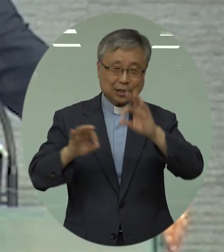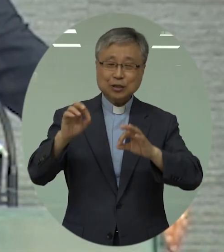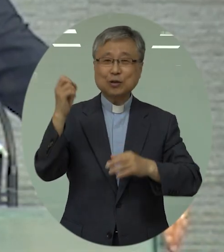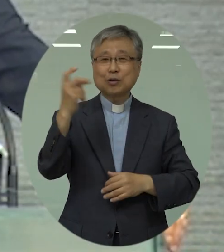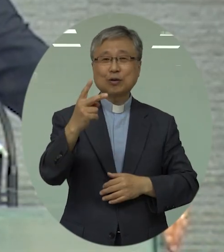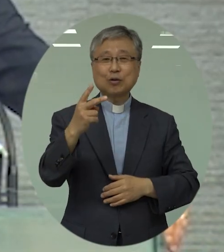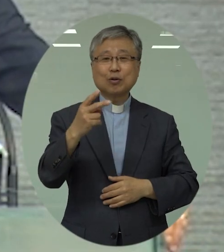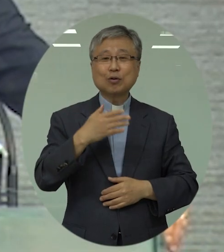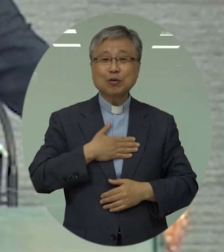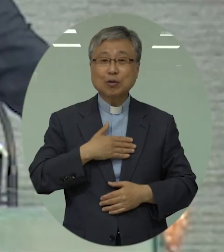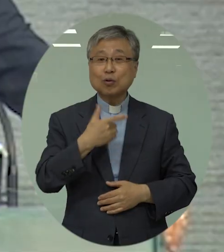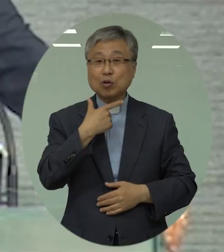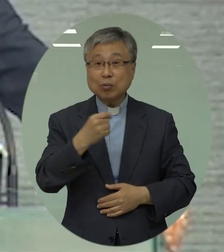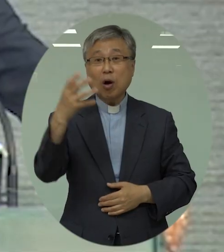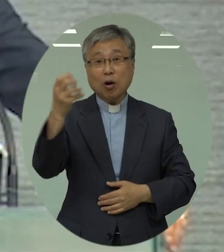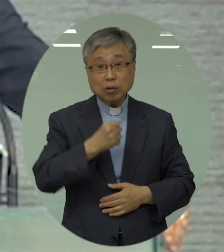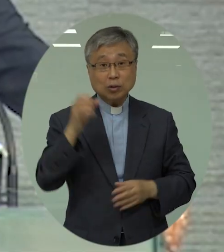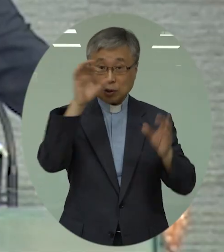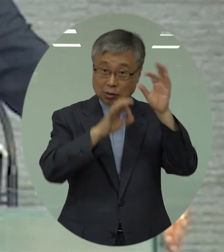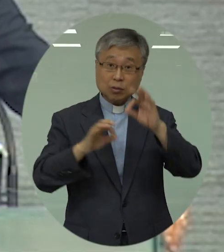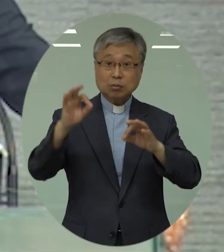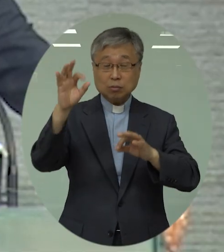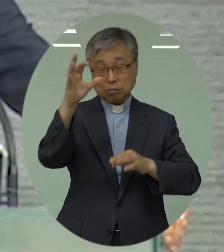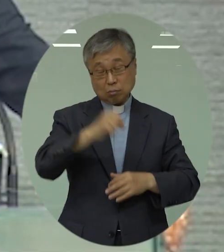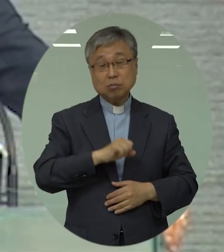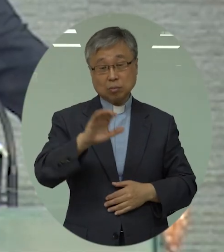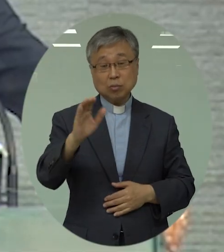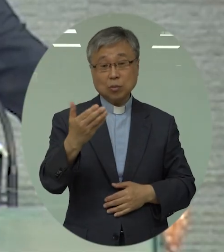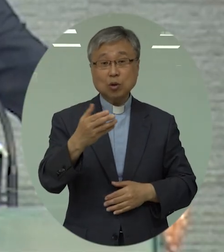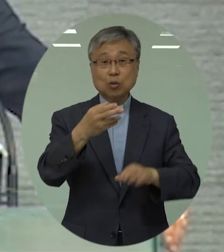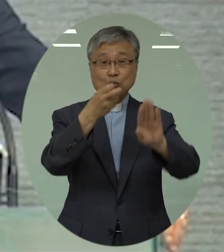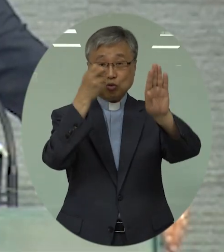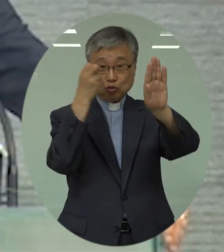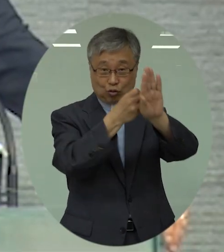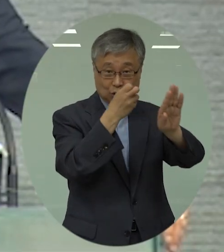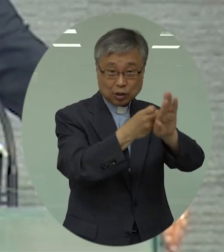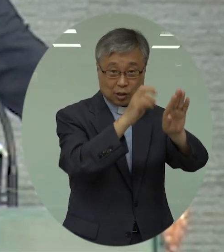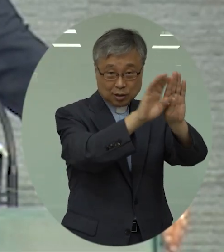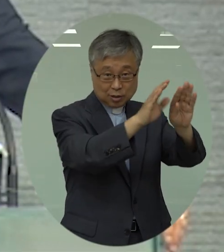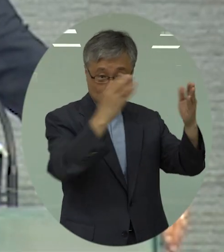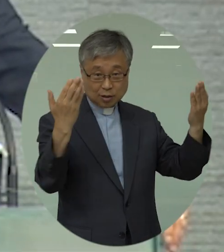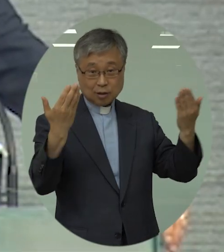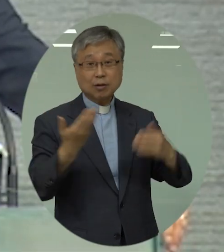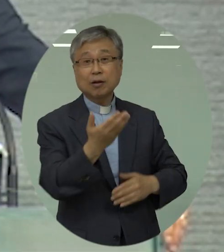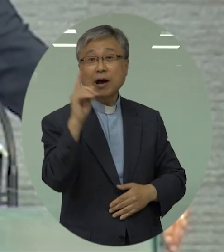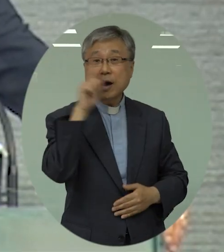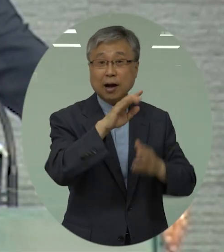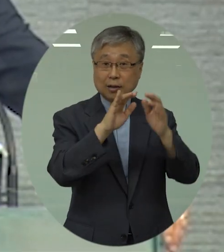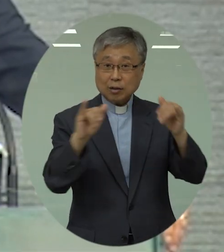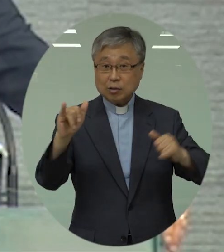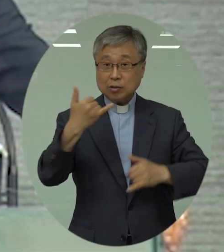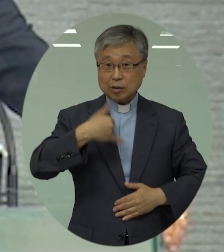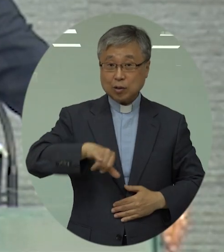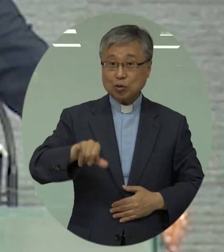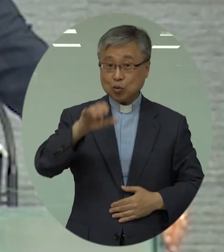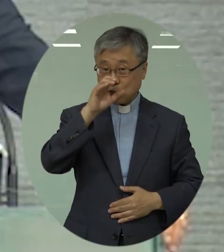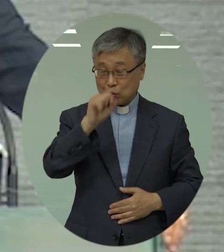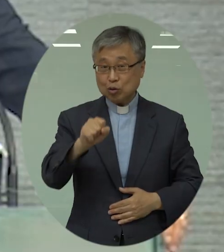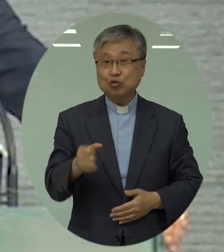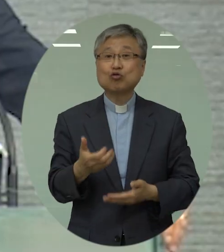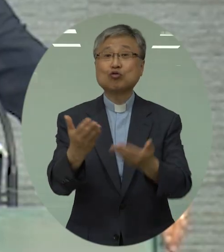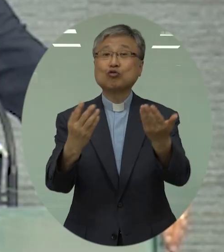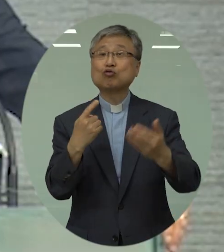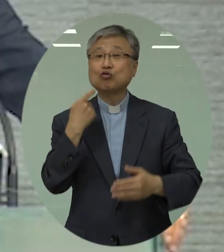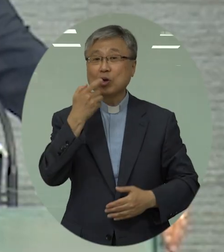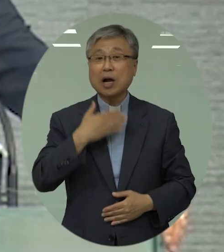것이요, 구하는 이마다 얻을 것이고 찾는 이가 찾을 것이고 문을 두드리는 이에게 열릴 것이니라. 너희가 악한 자라도 자식에게 좋은